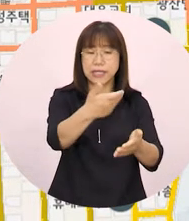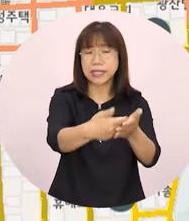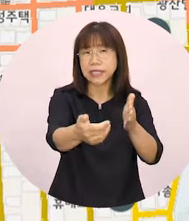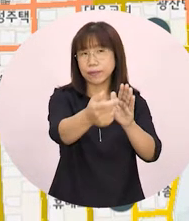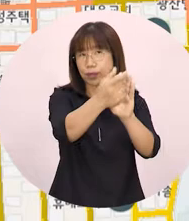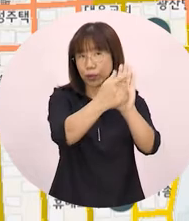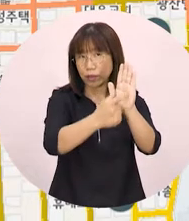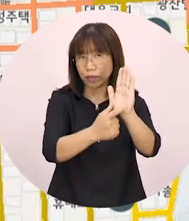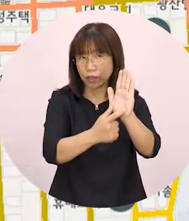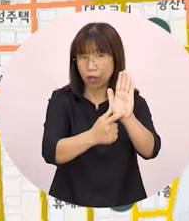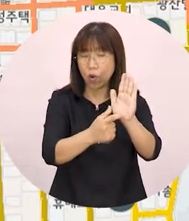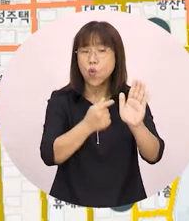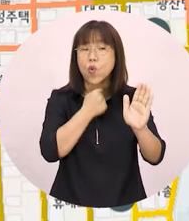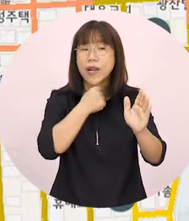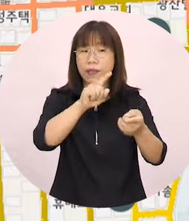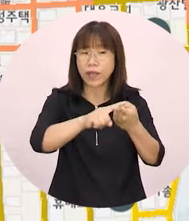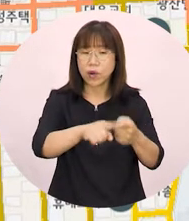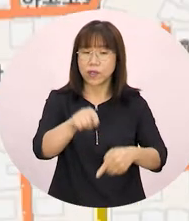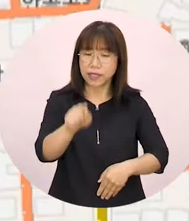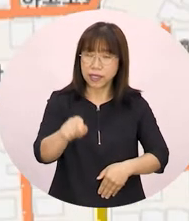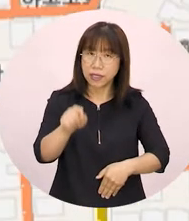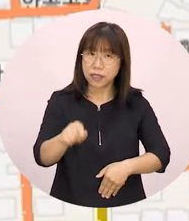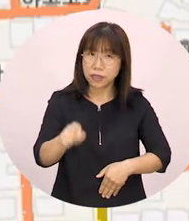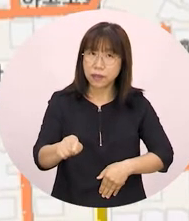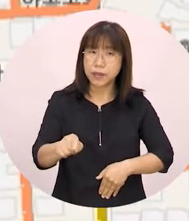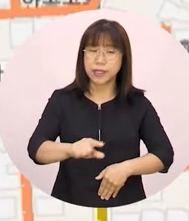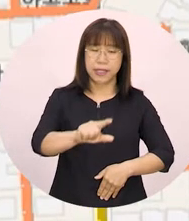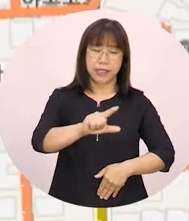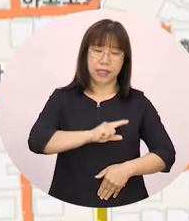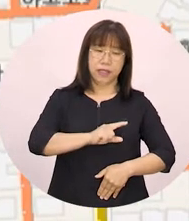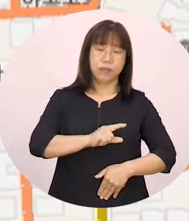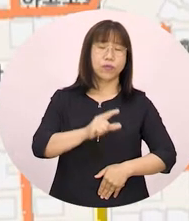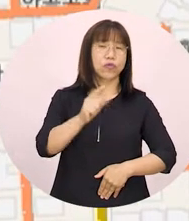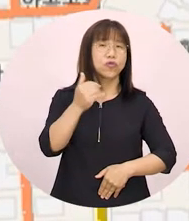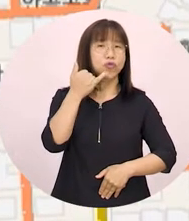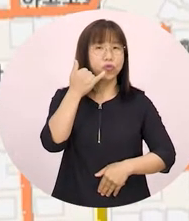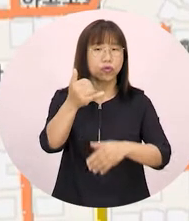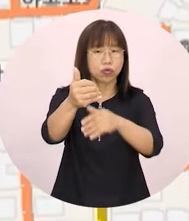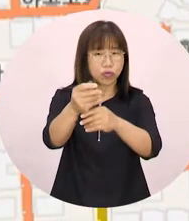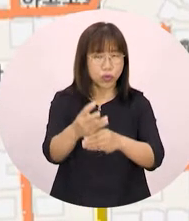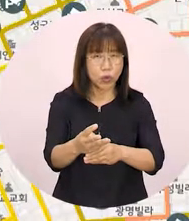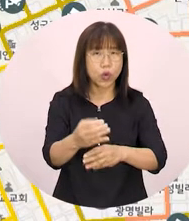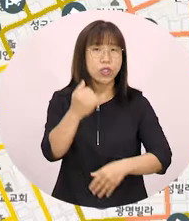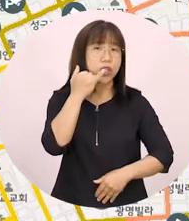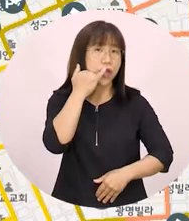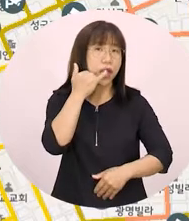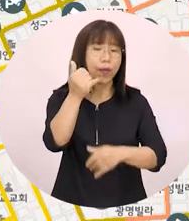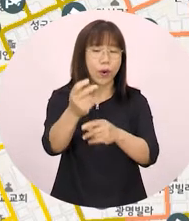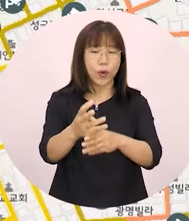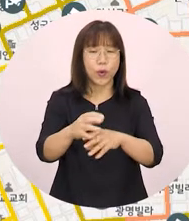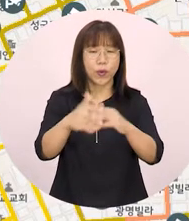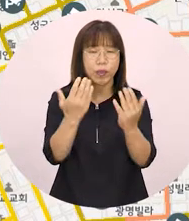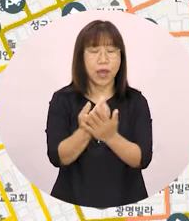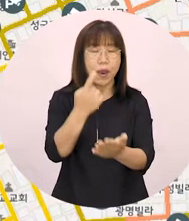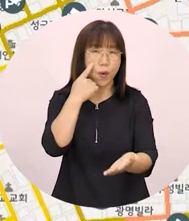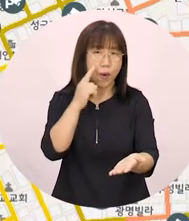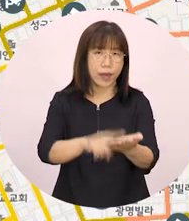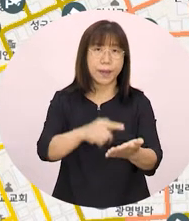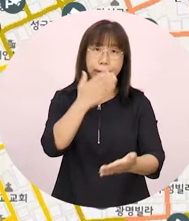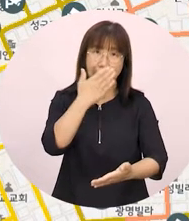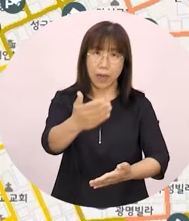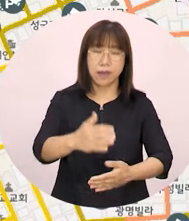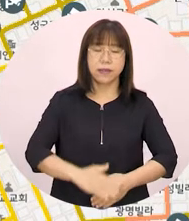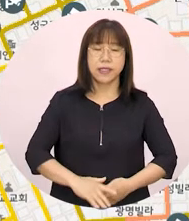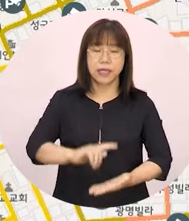그림으로 표시되며 원하는 곳을 클릭하면 시설명, 주소, 규모, 연락처 등 자세한 정보를 손쉽게 확인할